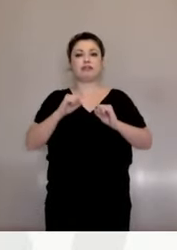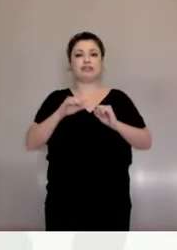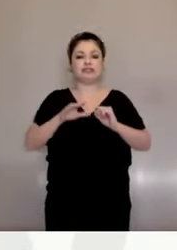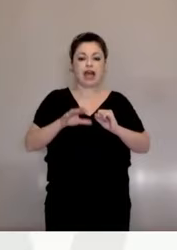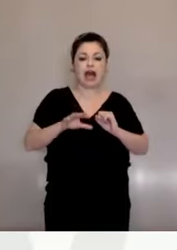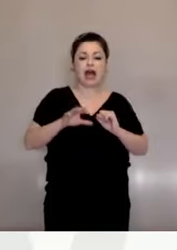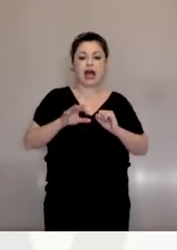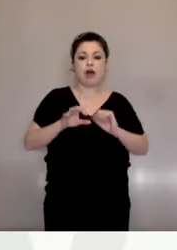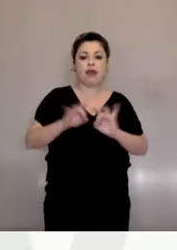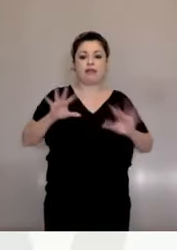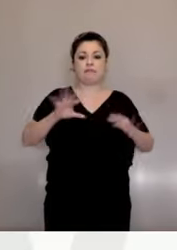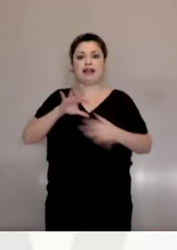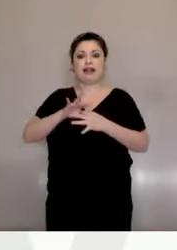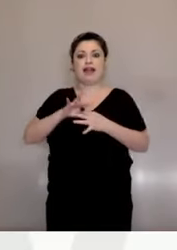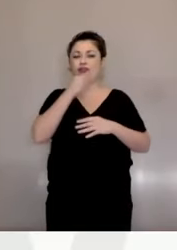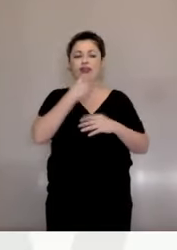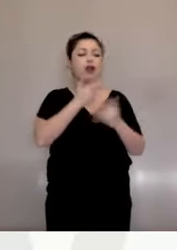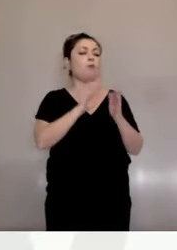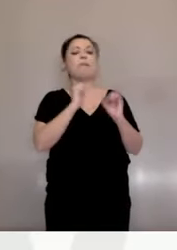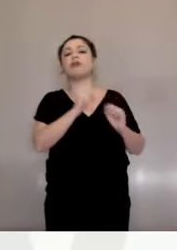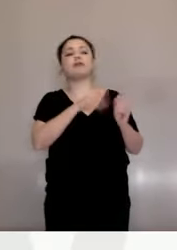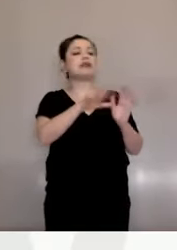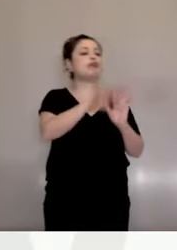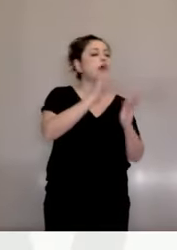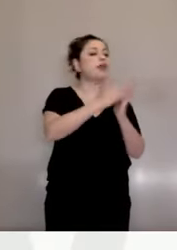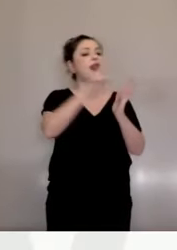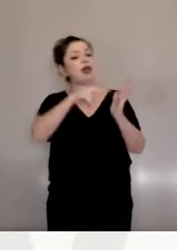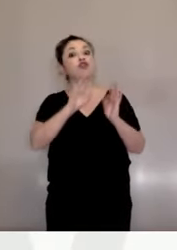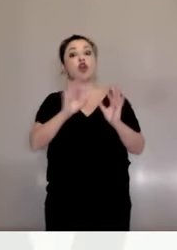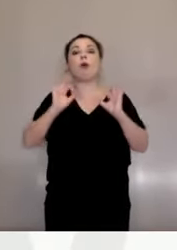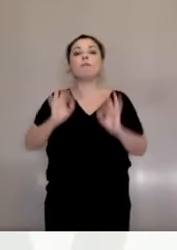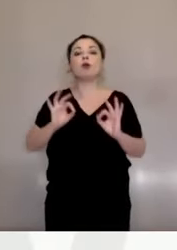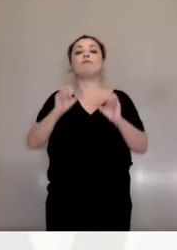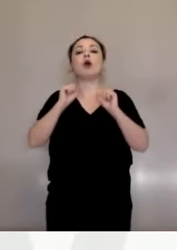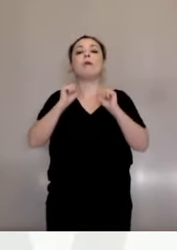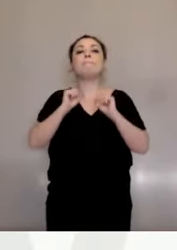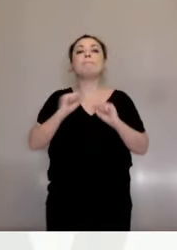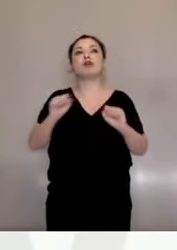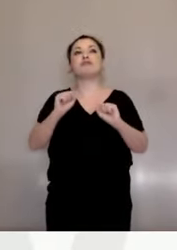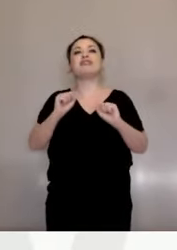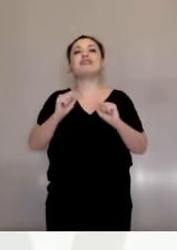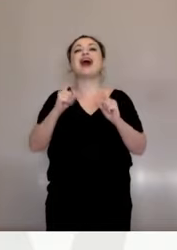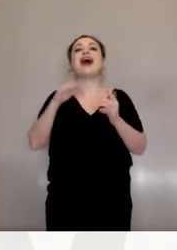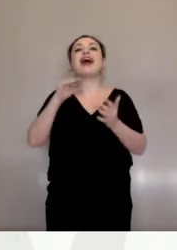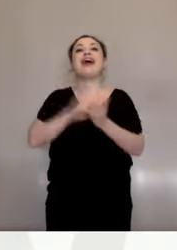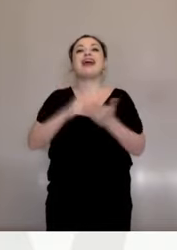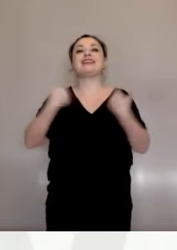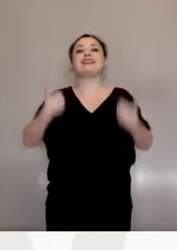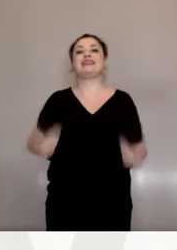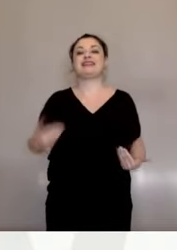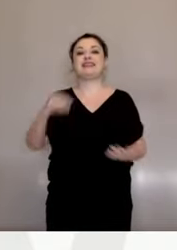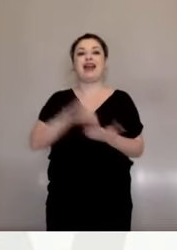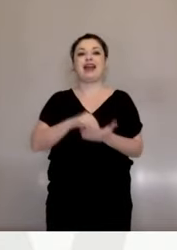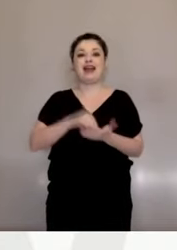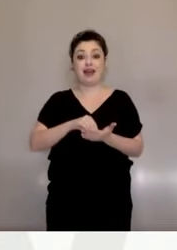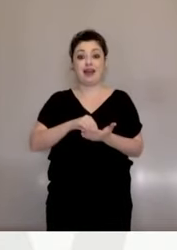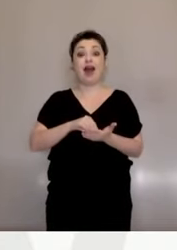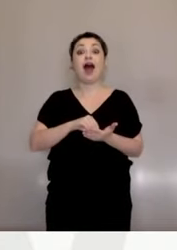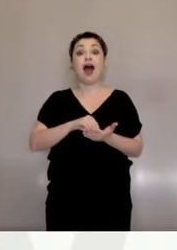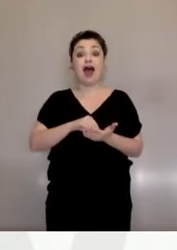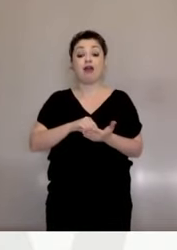comprare o di leggere, di fare così, ma di esistere. Allora,